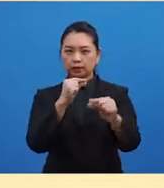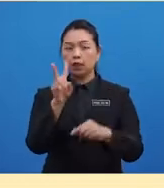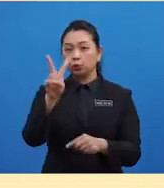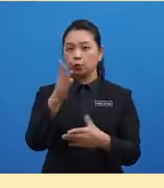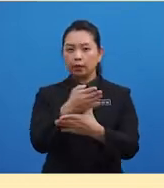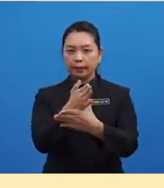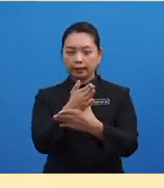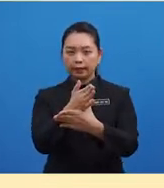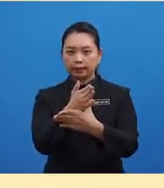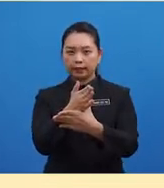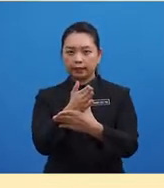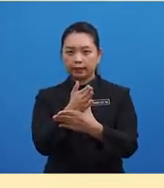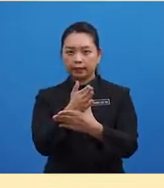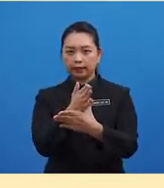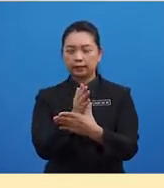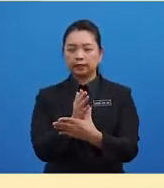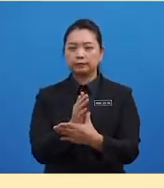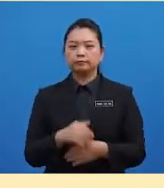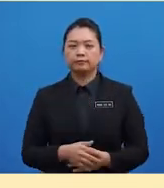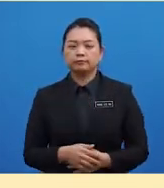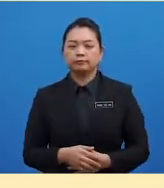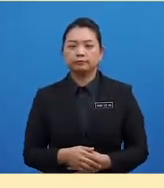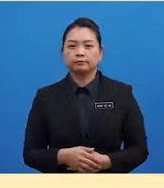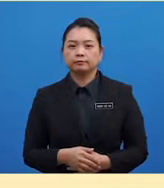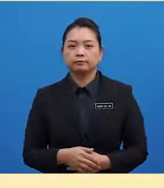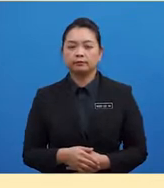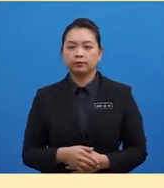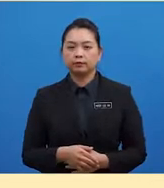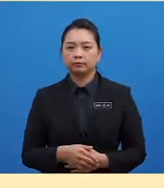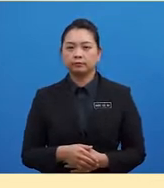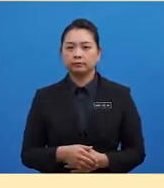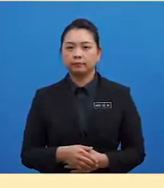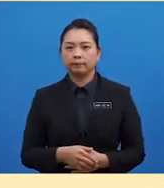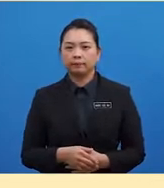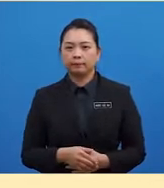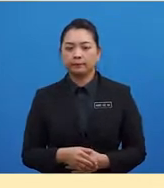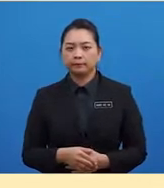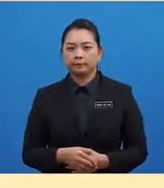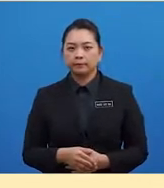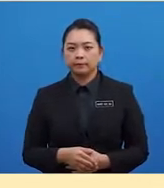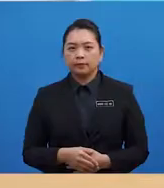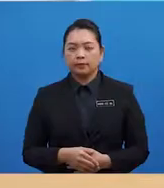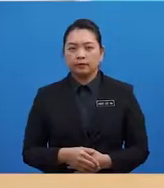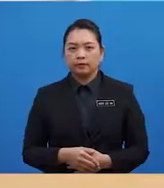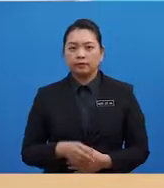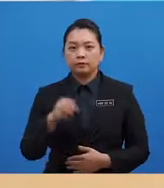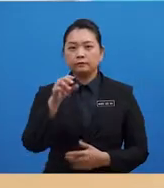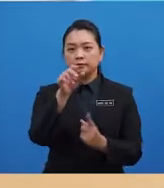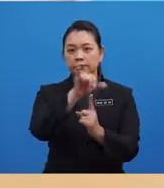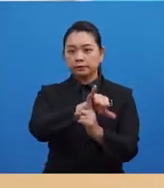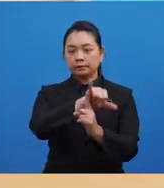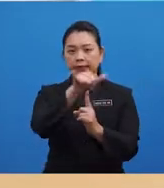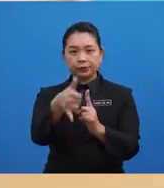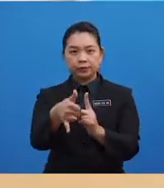dua bahagian itu akan sepadan. Garisan ini dipanggil sebagai paksi simetri. Simetri